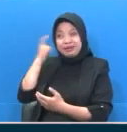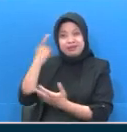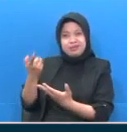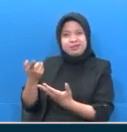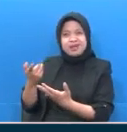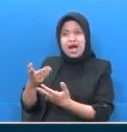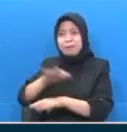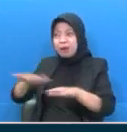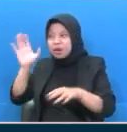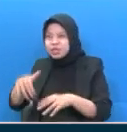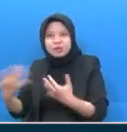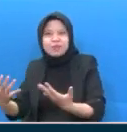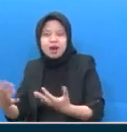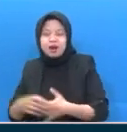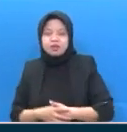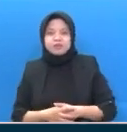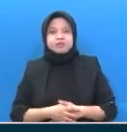ini masih aman begitu?